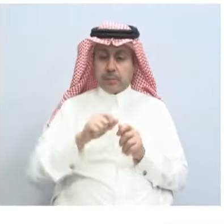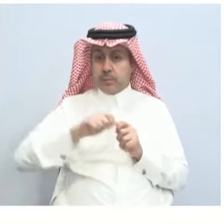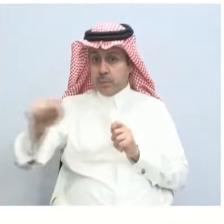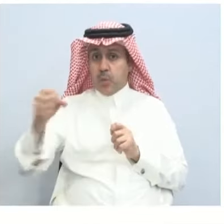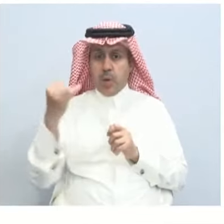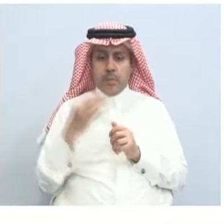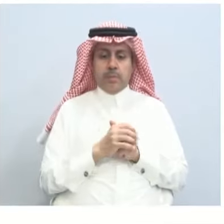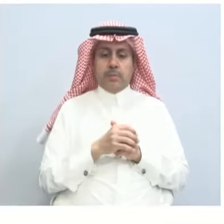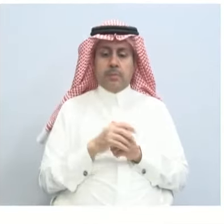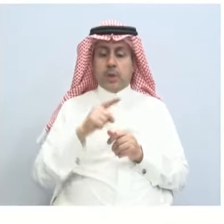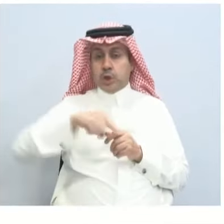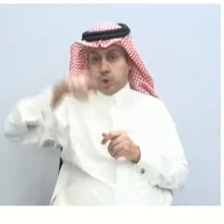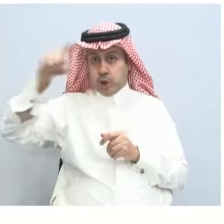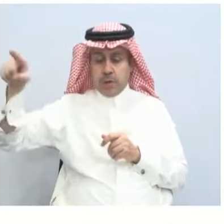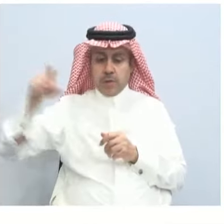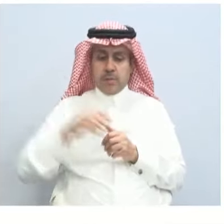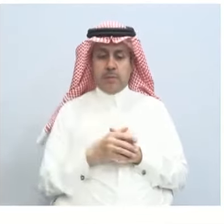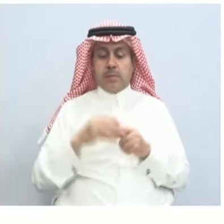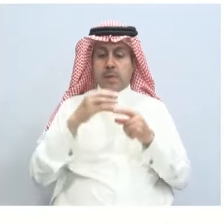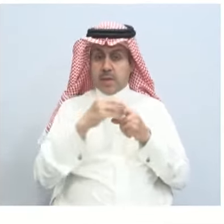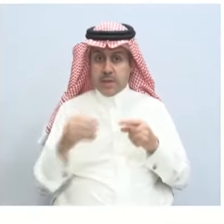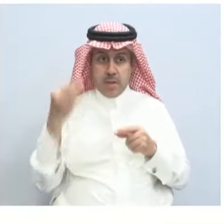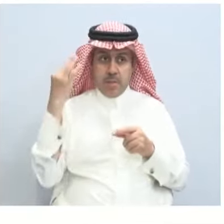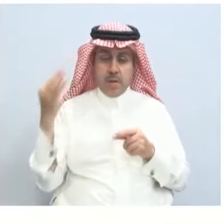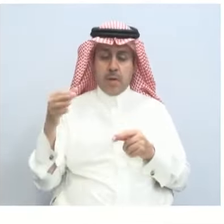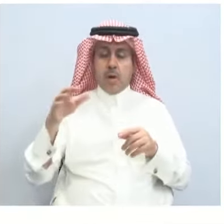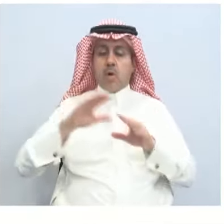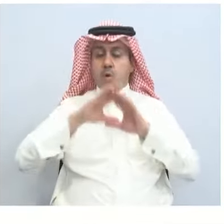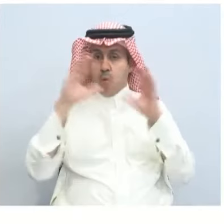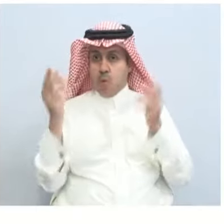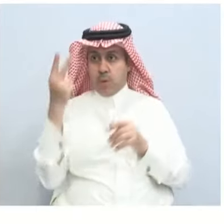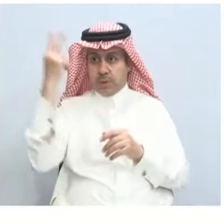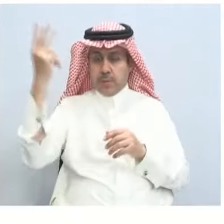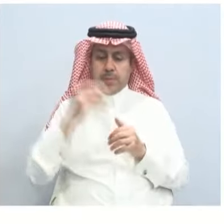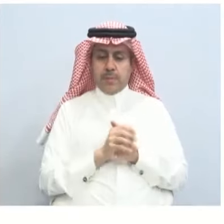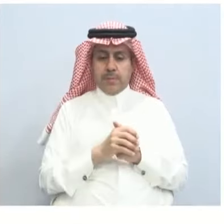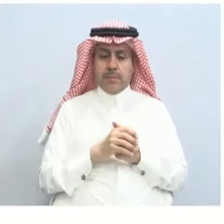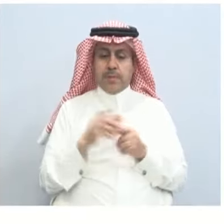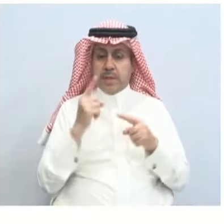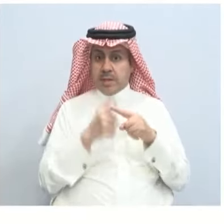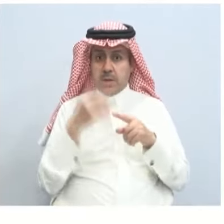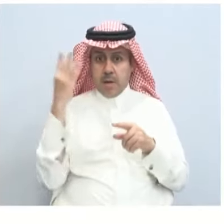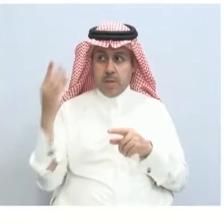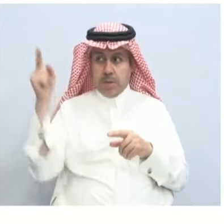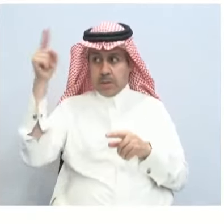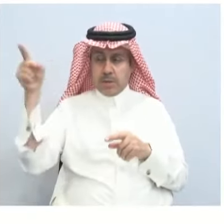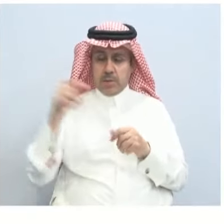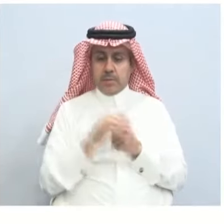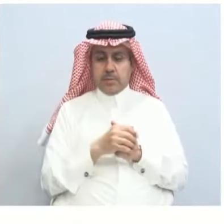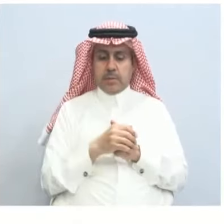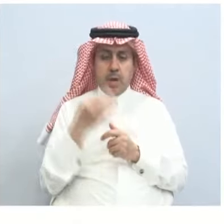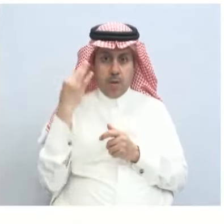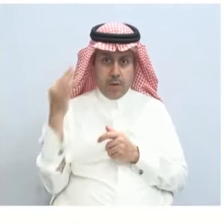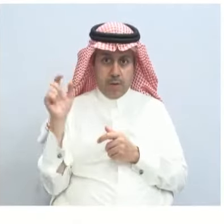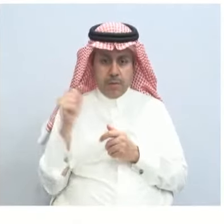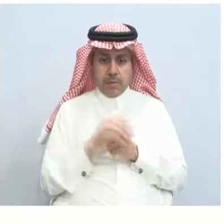في هو عباره عن جذر سالب 3 الكل تربيع زائدا 4 تربيع ممكن نقول من ثلاثيات فيثاغورس الشهيره